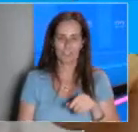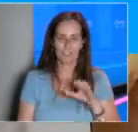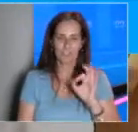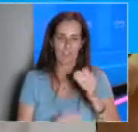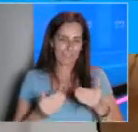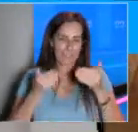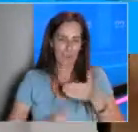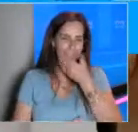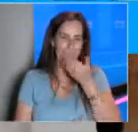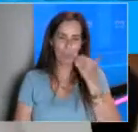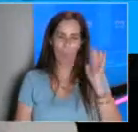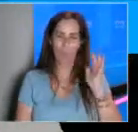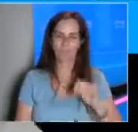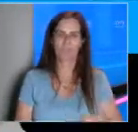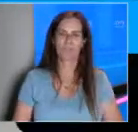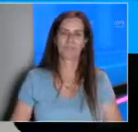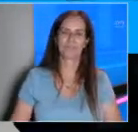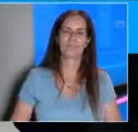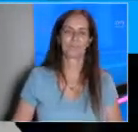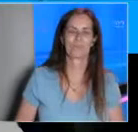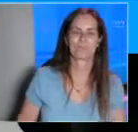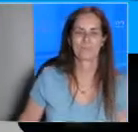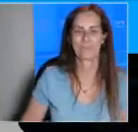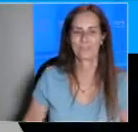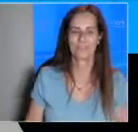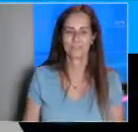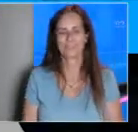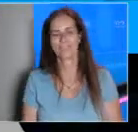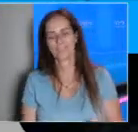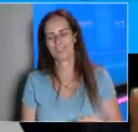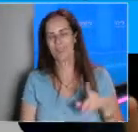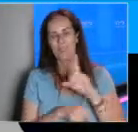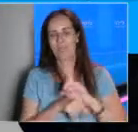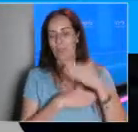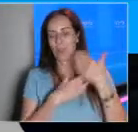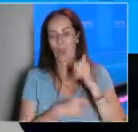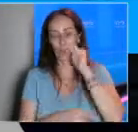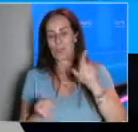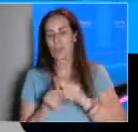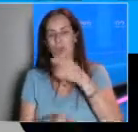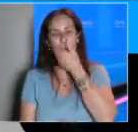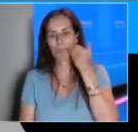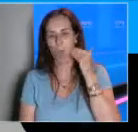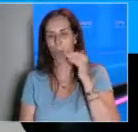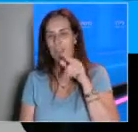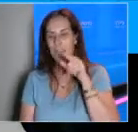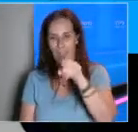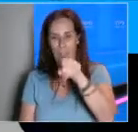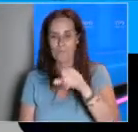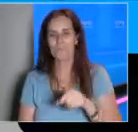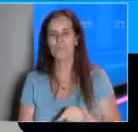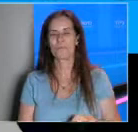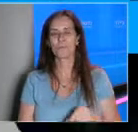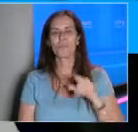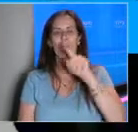כיפור שיחל בחודש הבא. בזמן האחרון כל יום בשבילנו יום כיפור. אז גם מיקי זוהר, יושב ראש סיעת